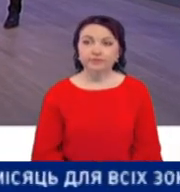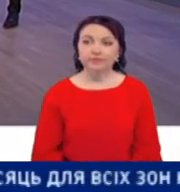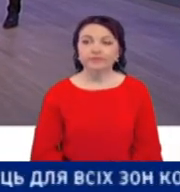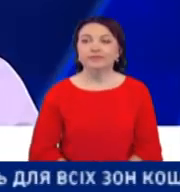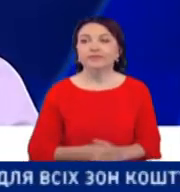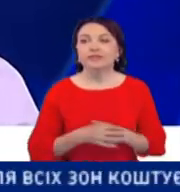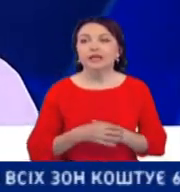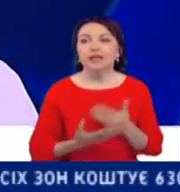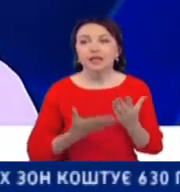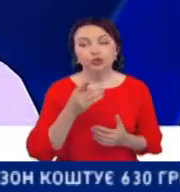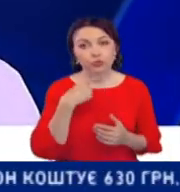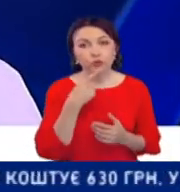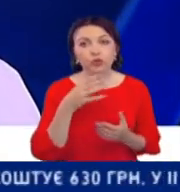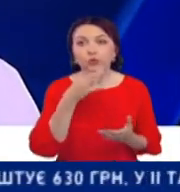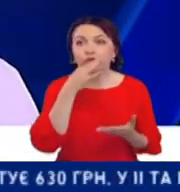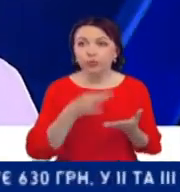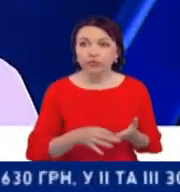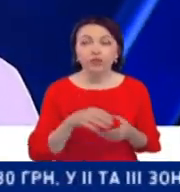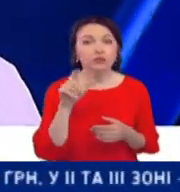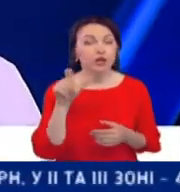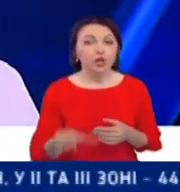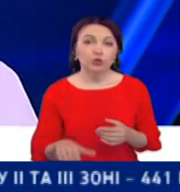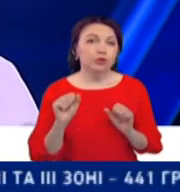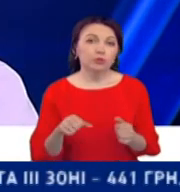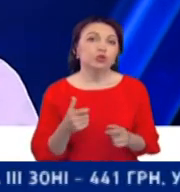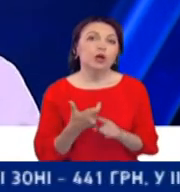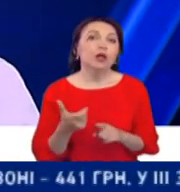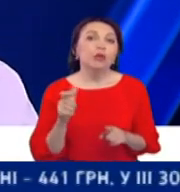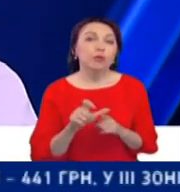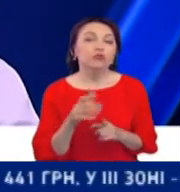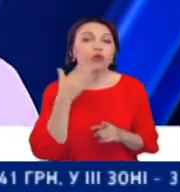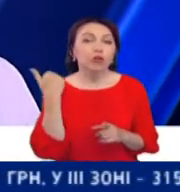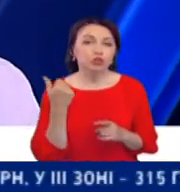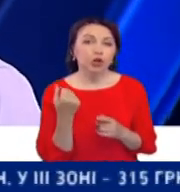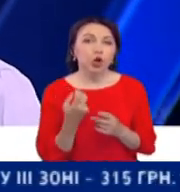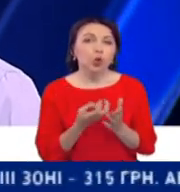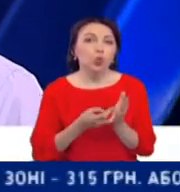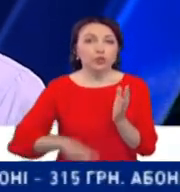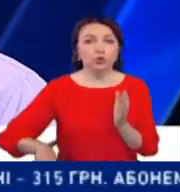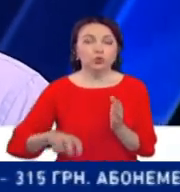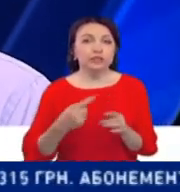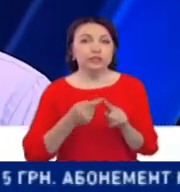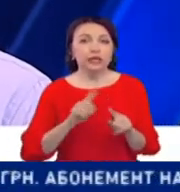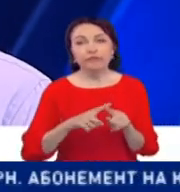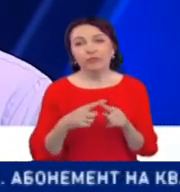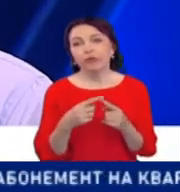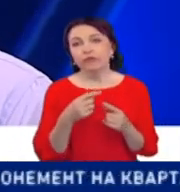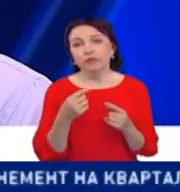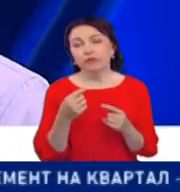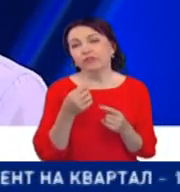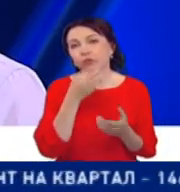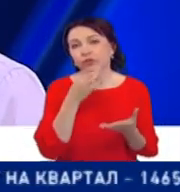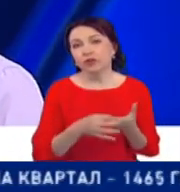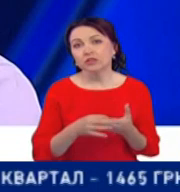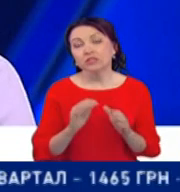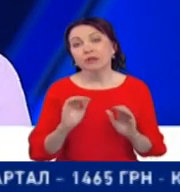якщо ми говоримо про відповідальність, людина може набагато легше уникнути цієї відповідальності за значно менші кошти, які він